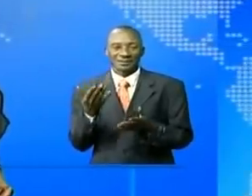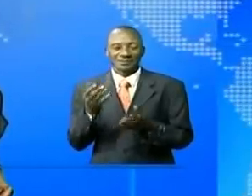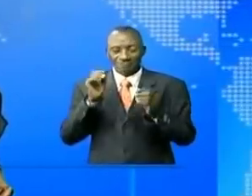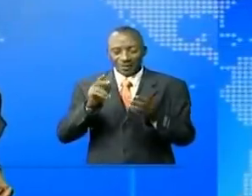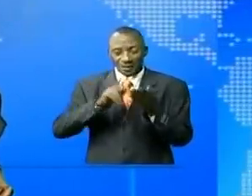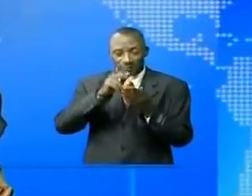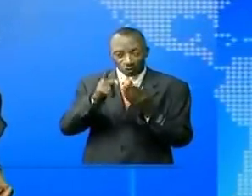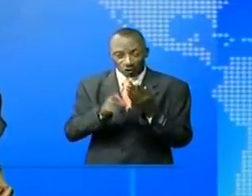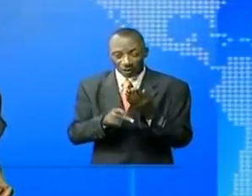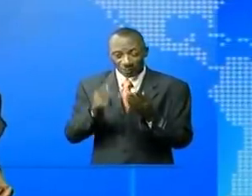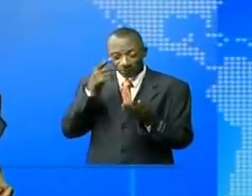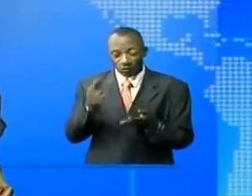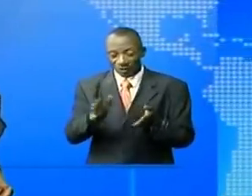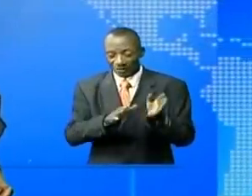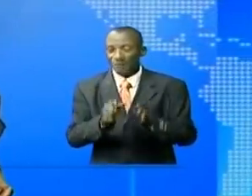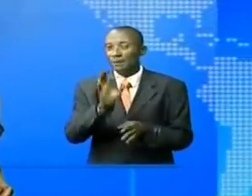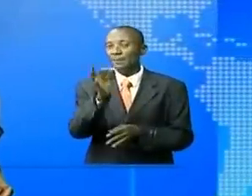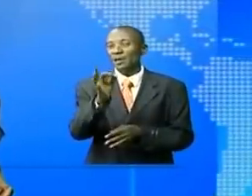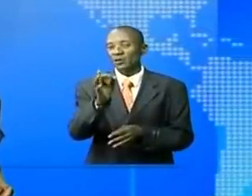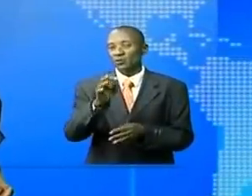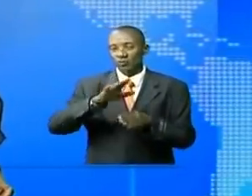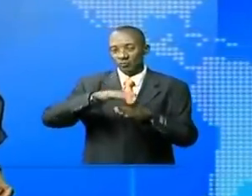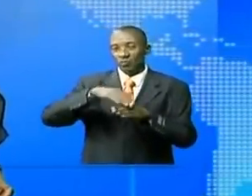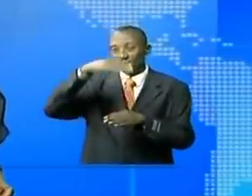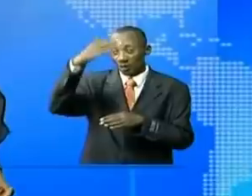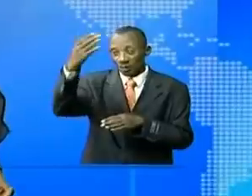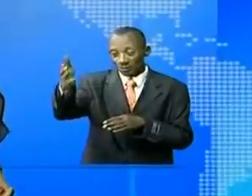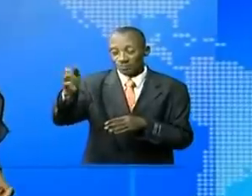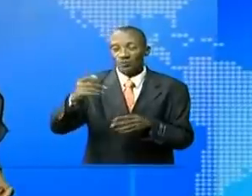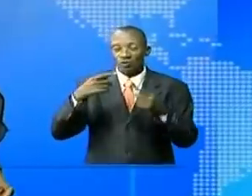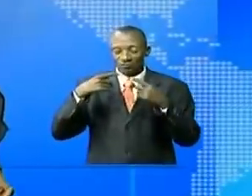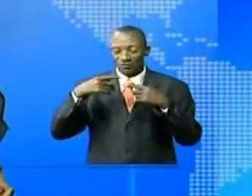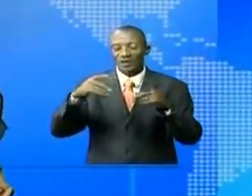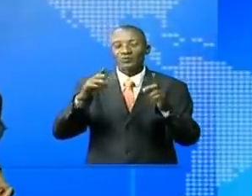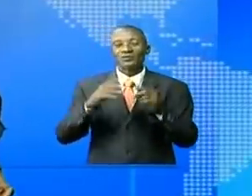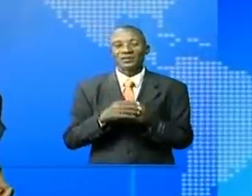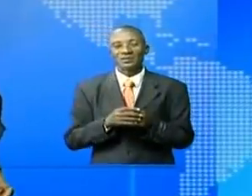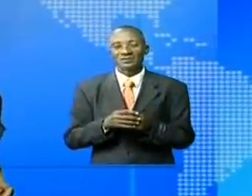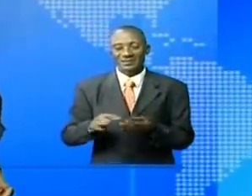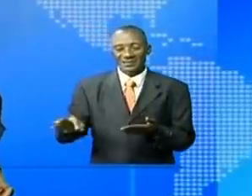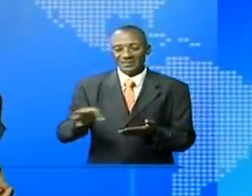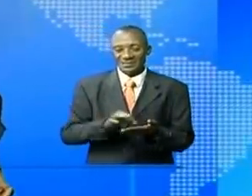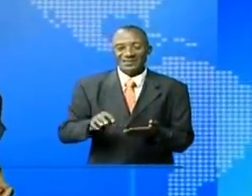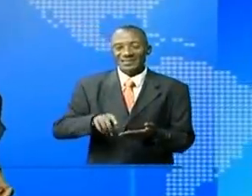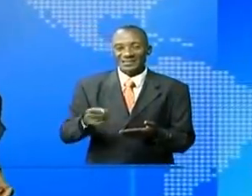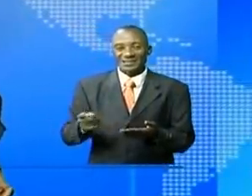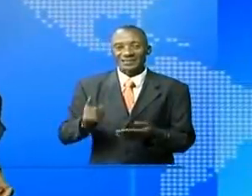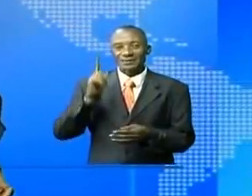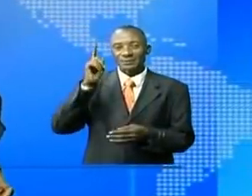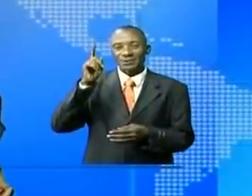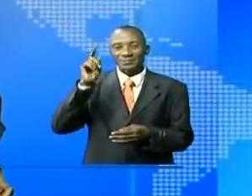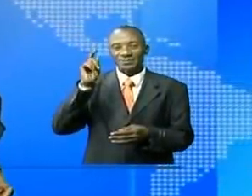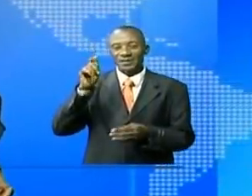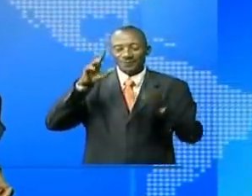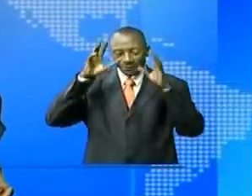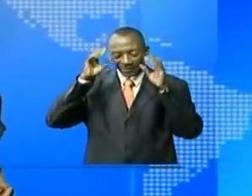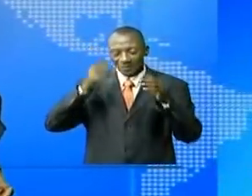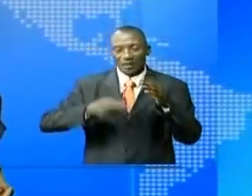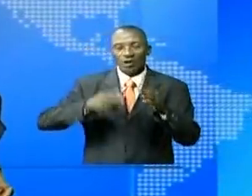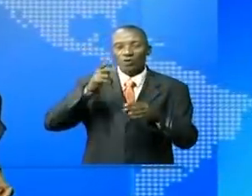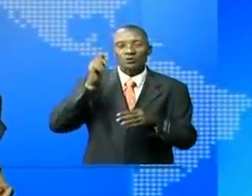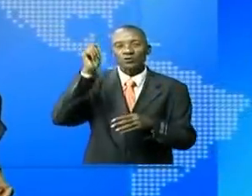programme des obsèques vous sera communiqué ultérieurement et ce communiqué a été signé par le premier président de la haute cour militaire,